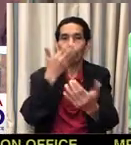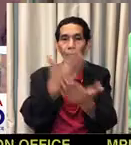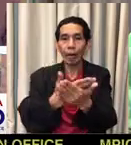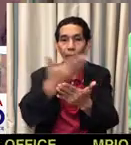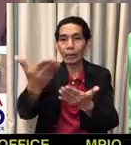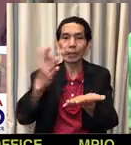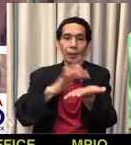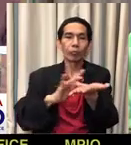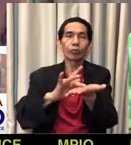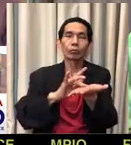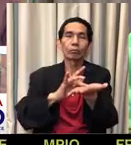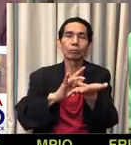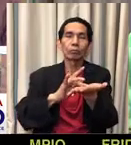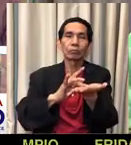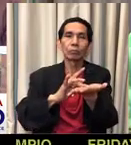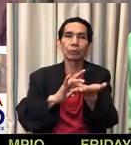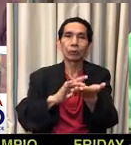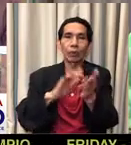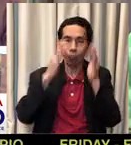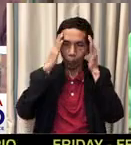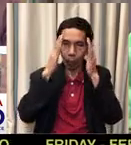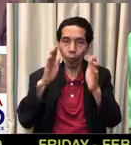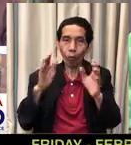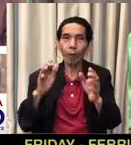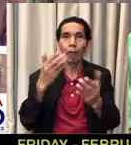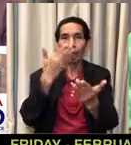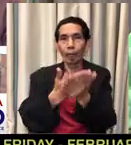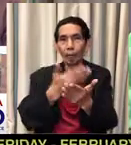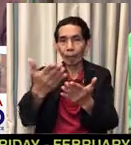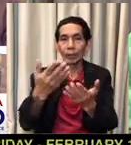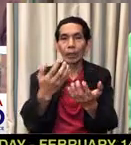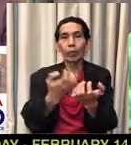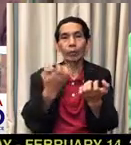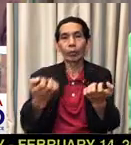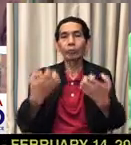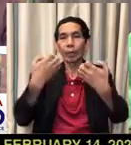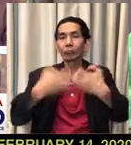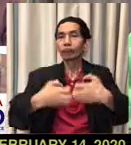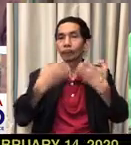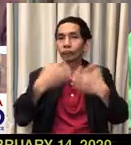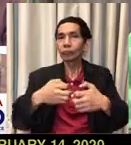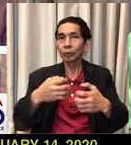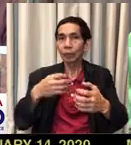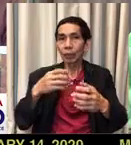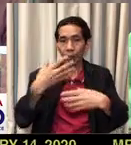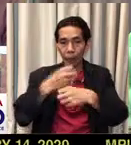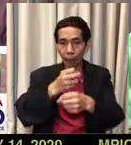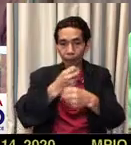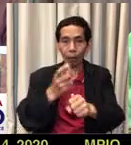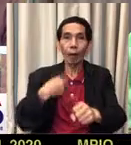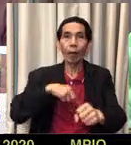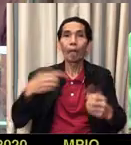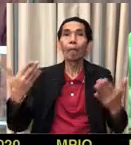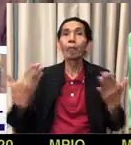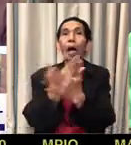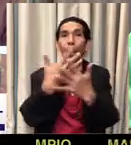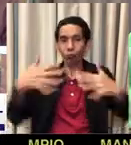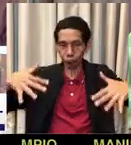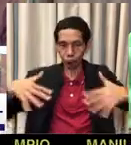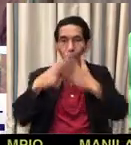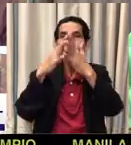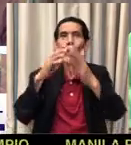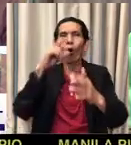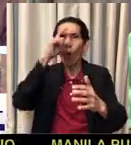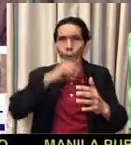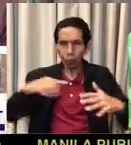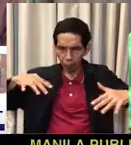gamot. Nakatodo kami pambili ng equipment. Oh, magpapagawa pa kami ng bagong building doon kasi luma